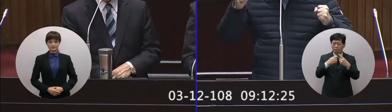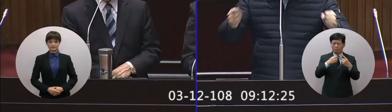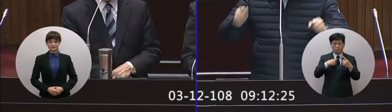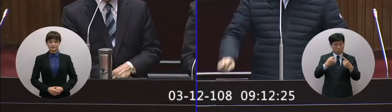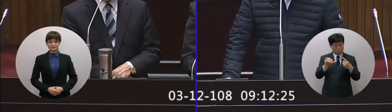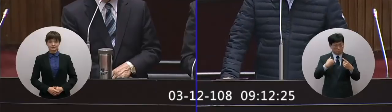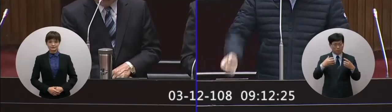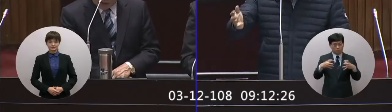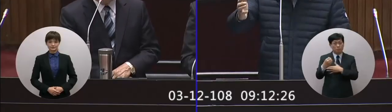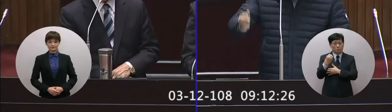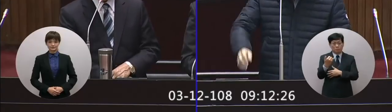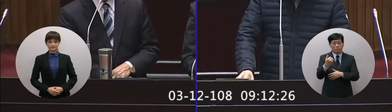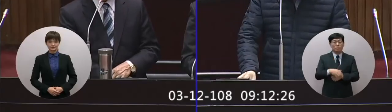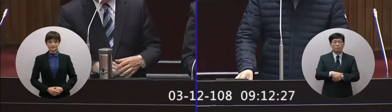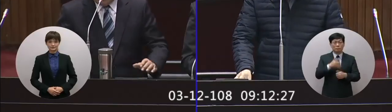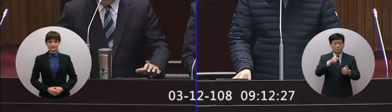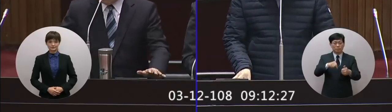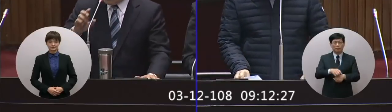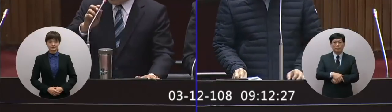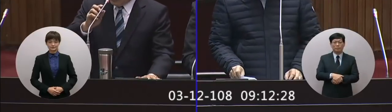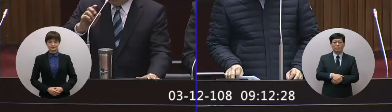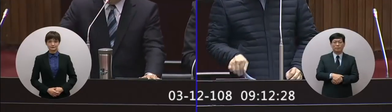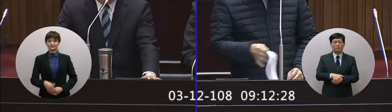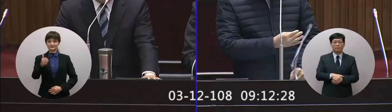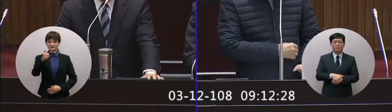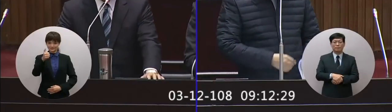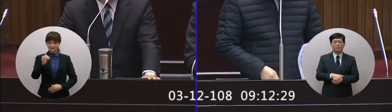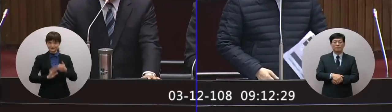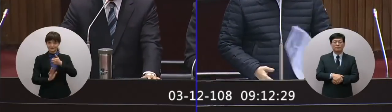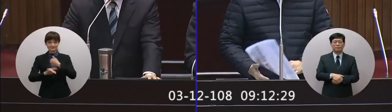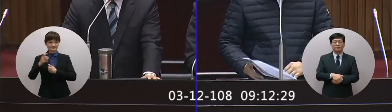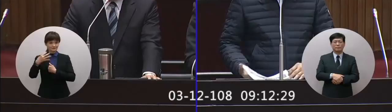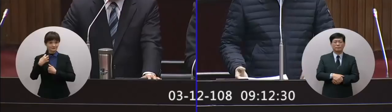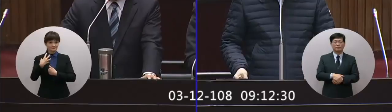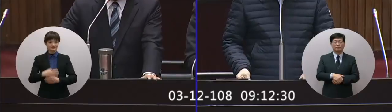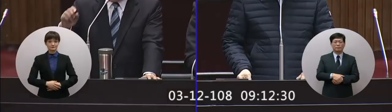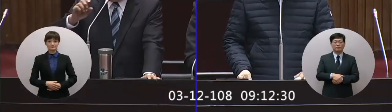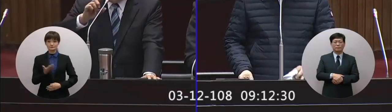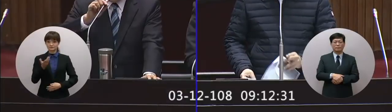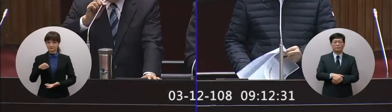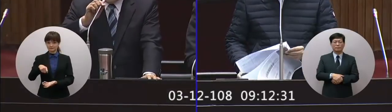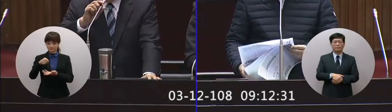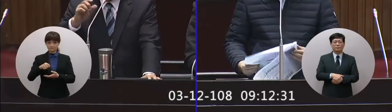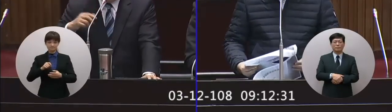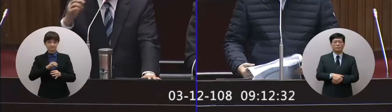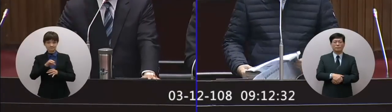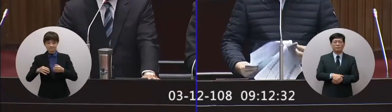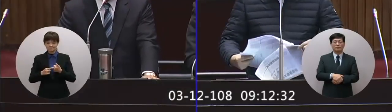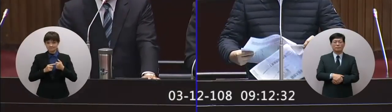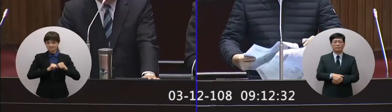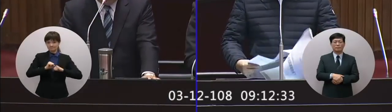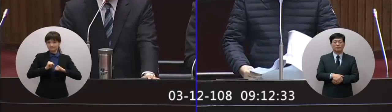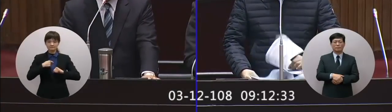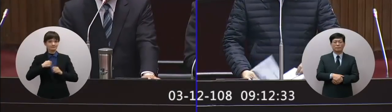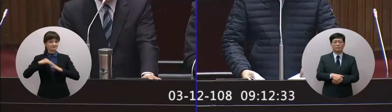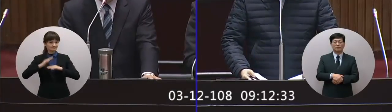可行的话，一起来努力，我就请教这个问题。 好，谢谢委员指教。刚才委员讲拼经济，朝野一起